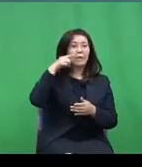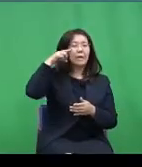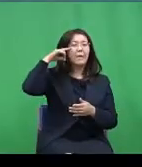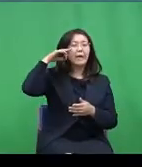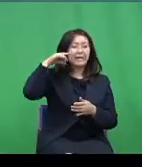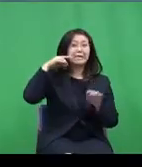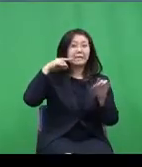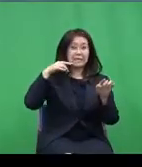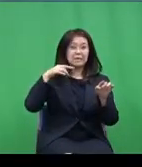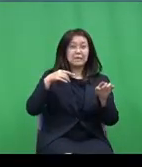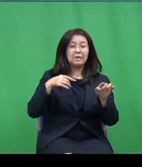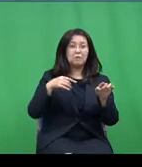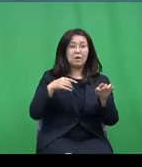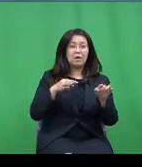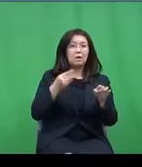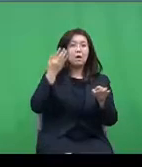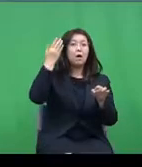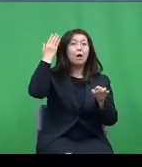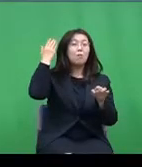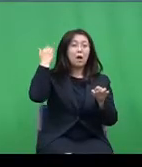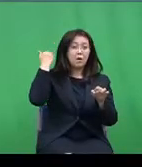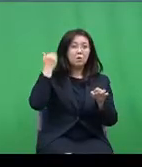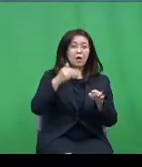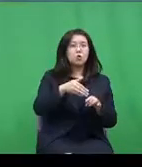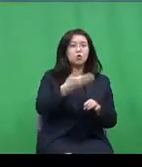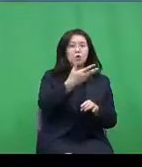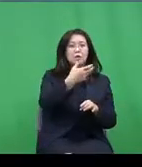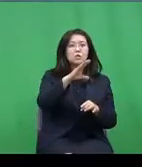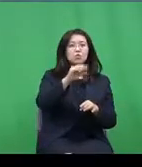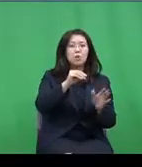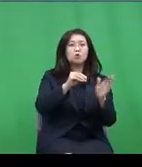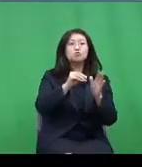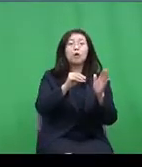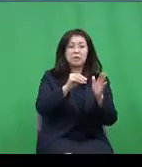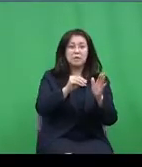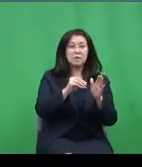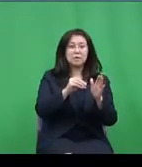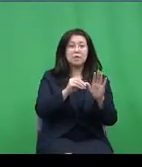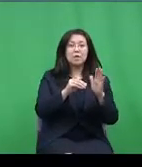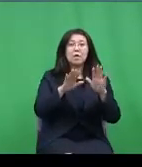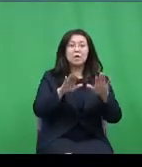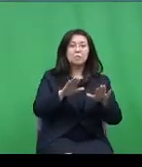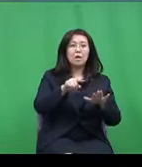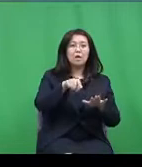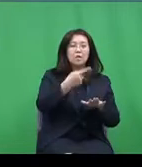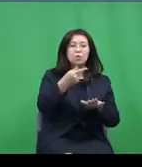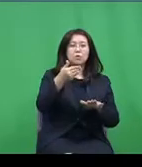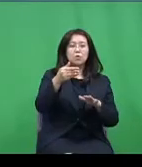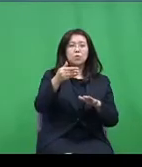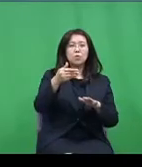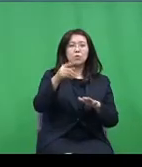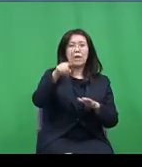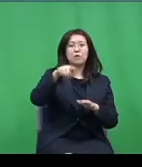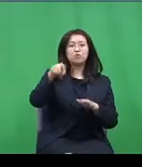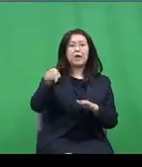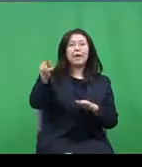ですね、まあ、かつては売上980万ぐらいだったのが、今、190ヘクタール台